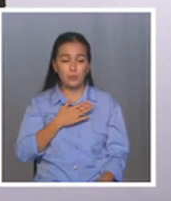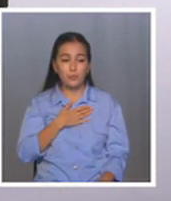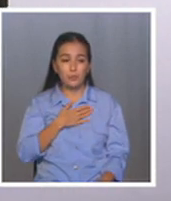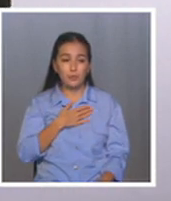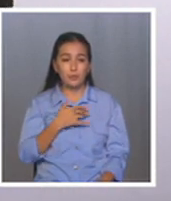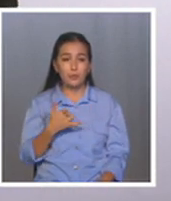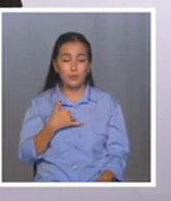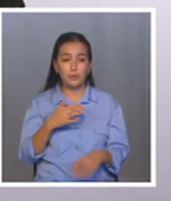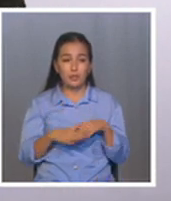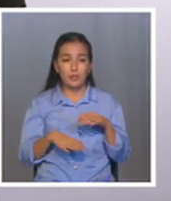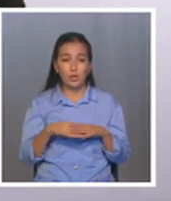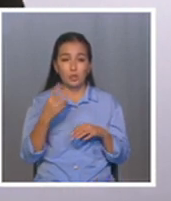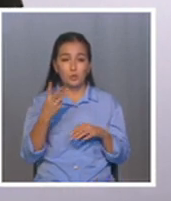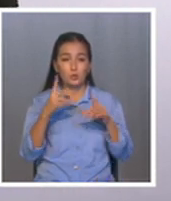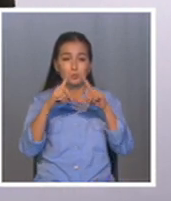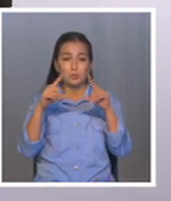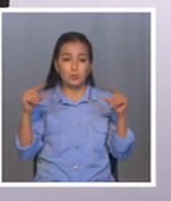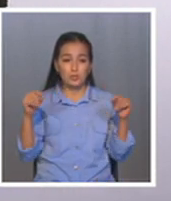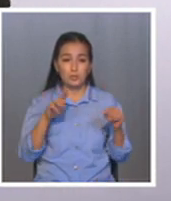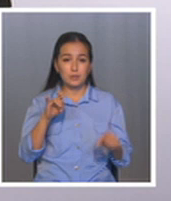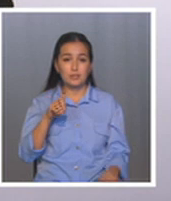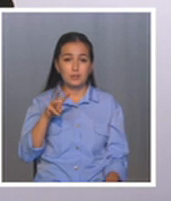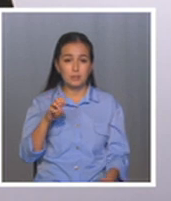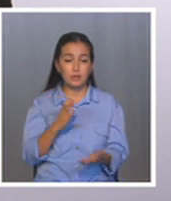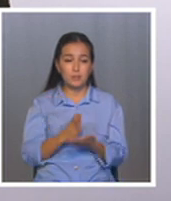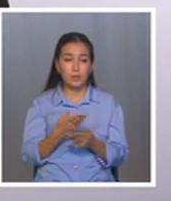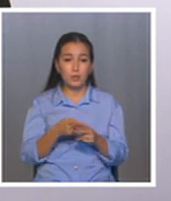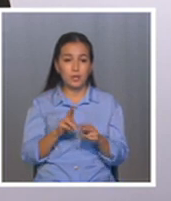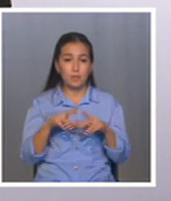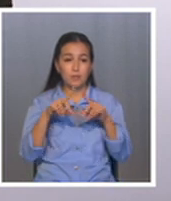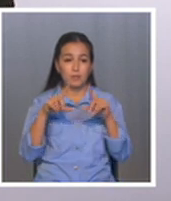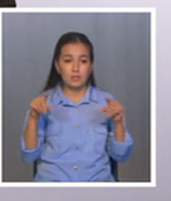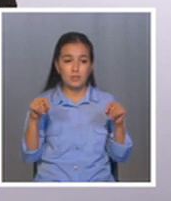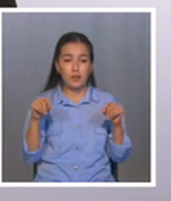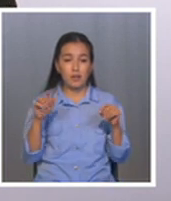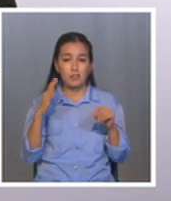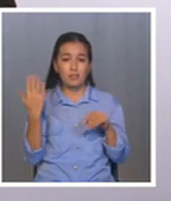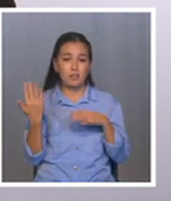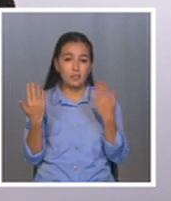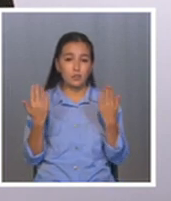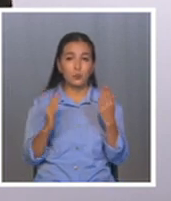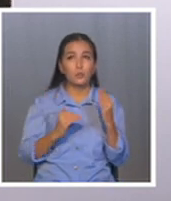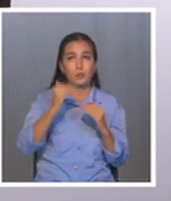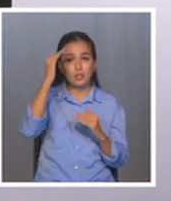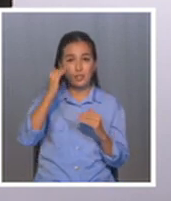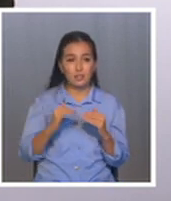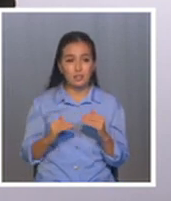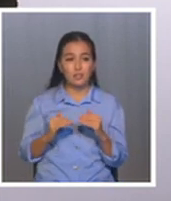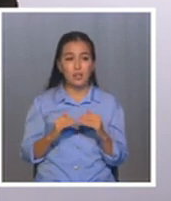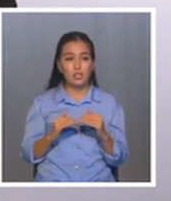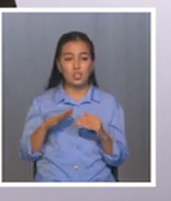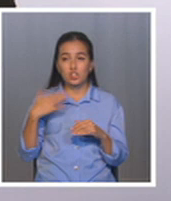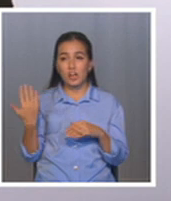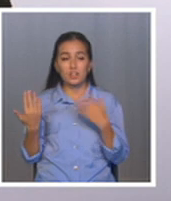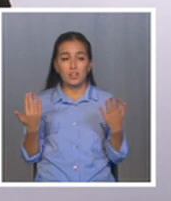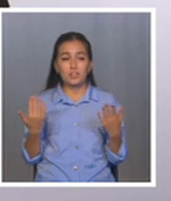3 бұрышты призма берілген. Енді осы призманың қырларының, төбелерінің және жақтарының